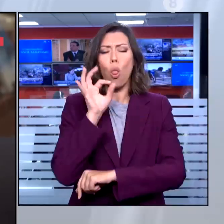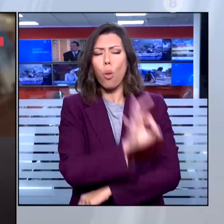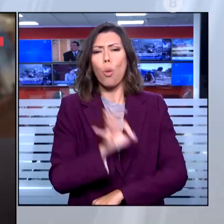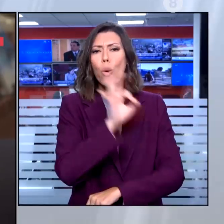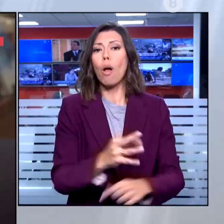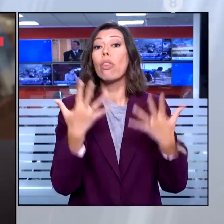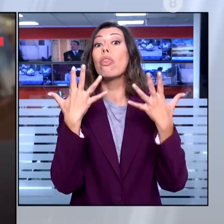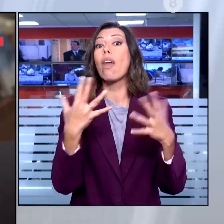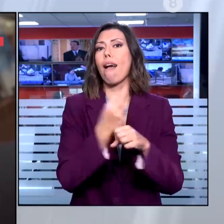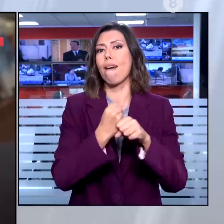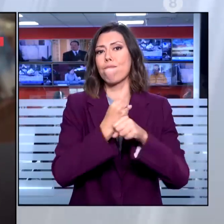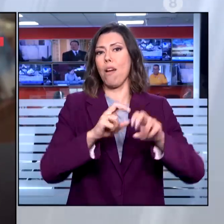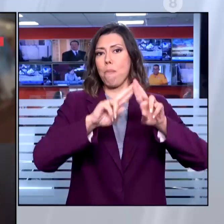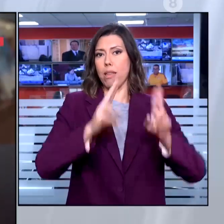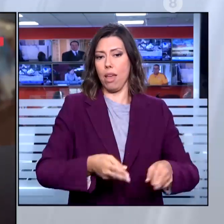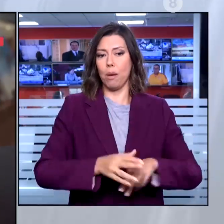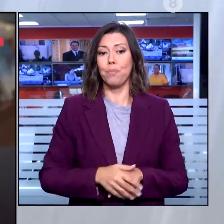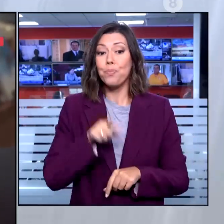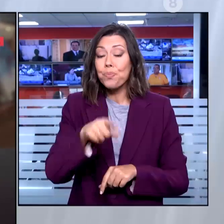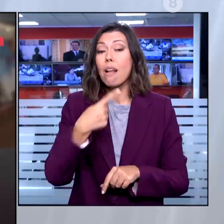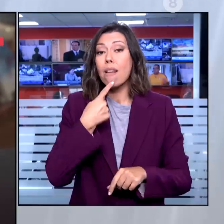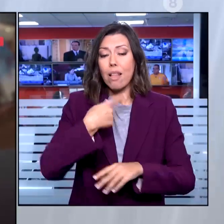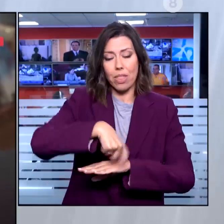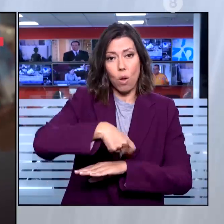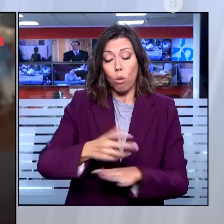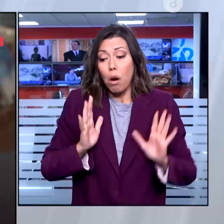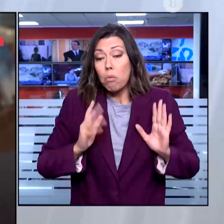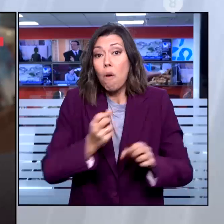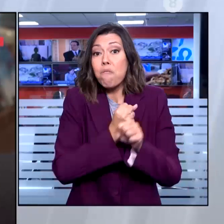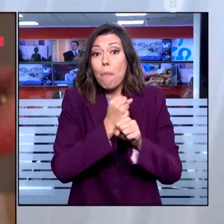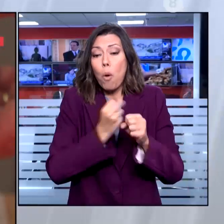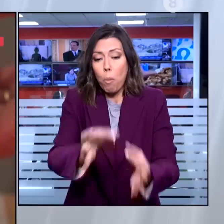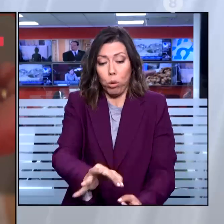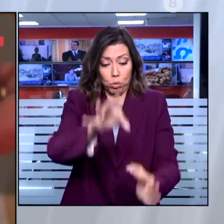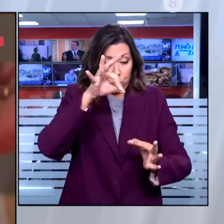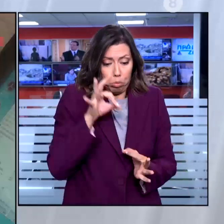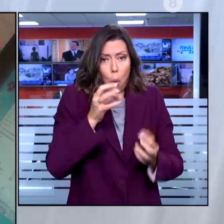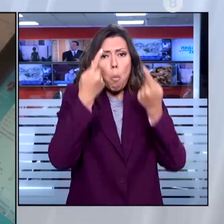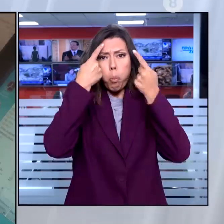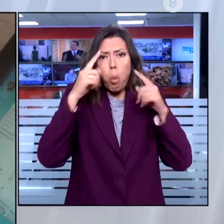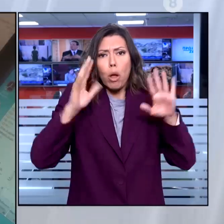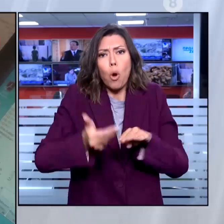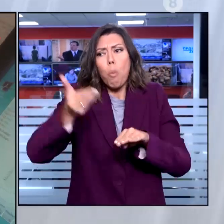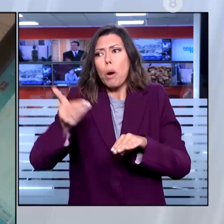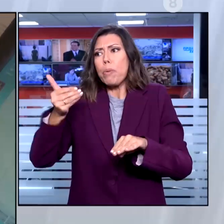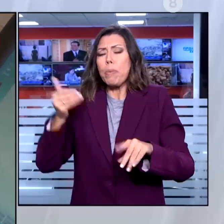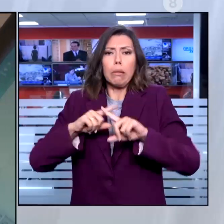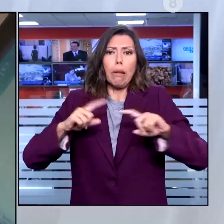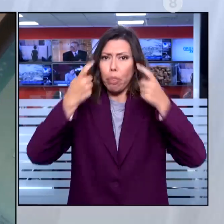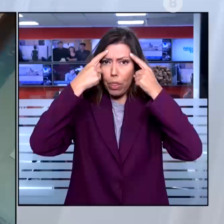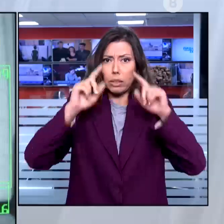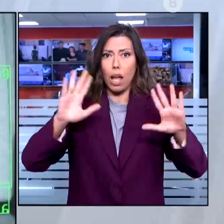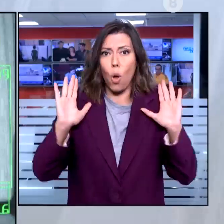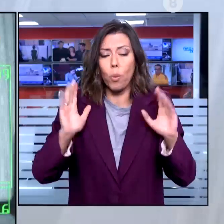Ο φαρμακοποιός δεν μπορεί να ελέγξει αν στο ίδιο άμυνα έχουν γραφτεί 16 φορές. Να υπάρξει ηλεκτρονική